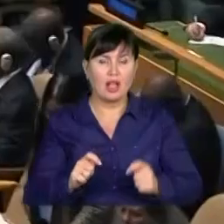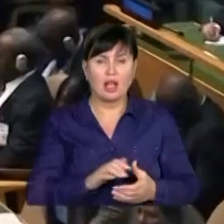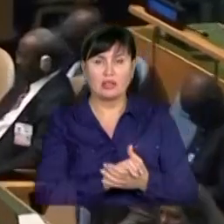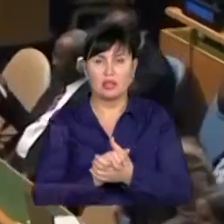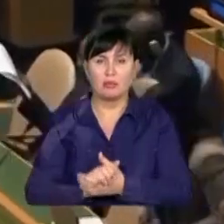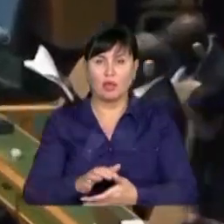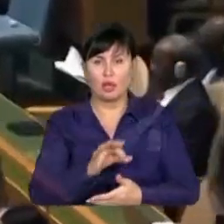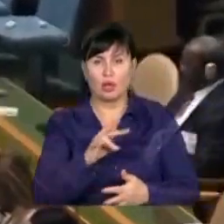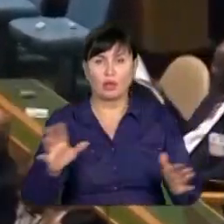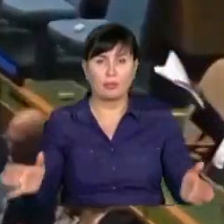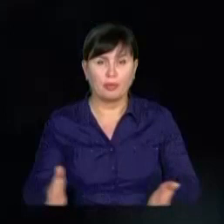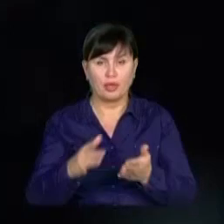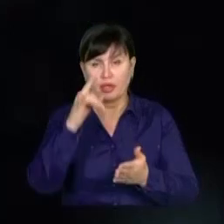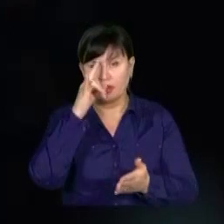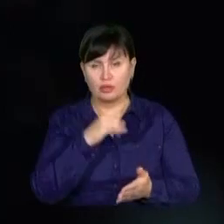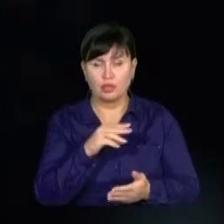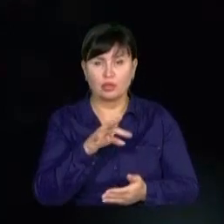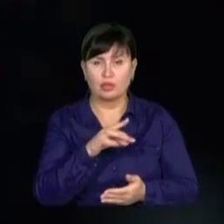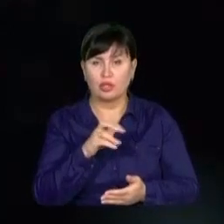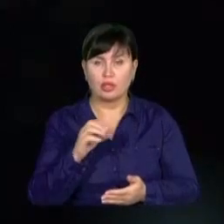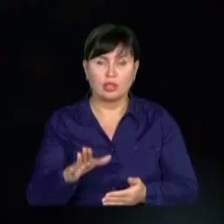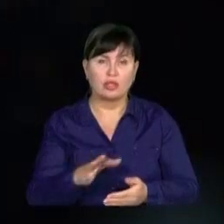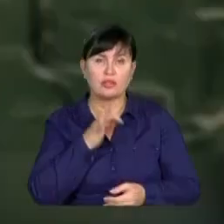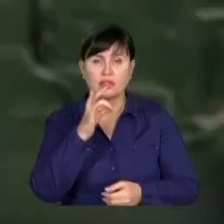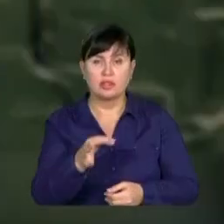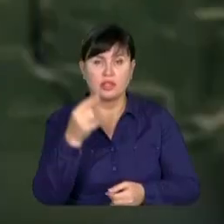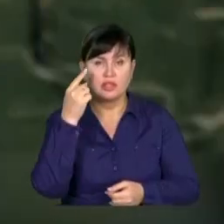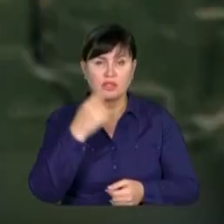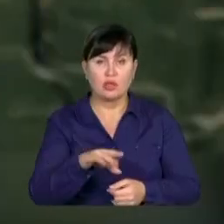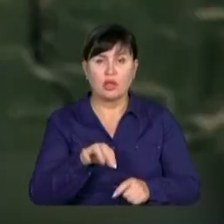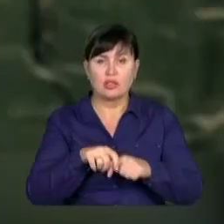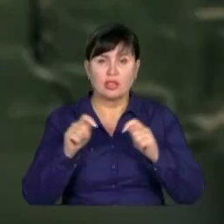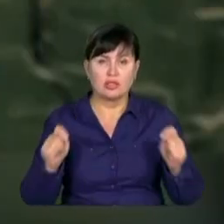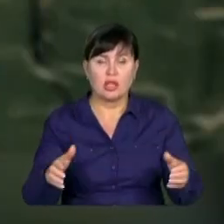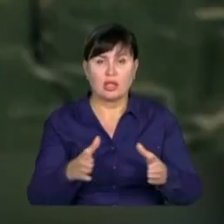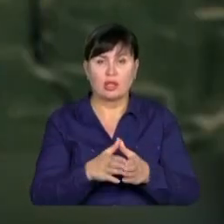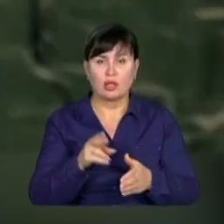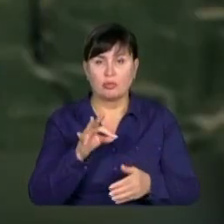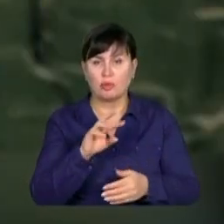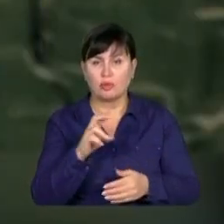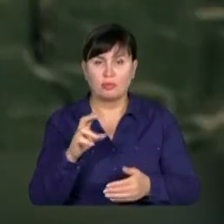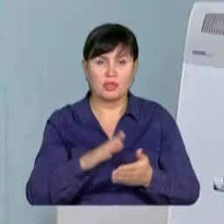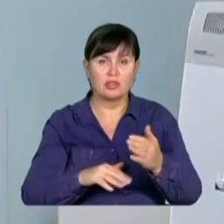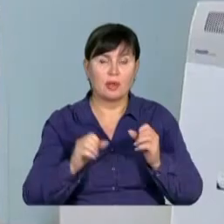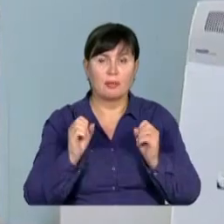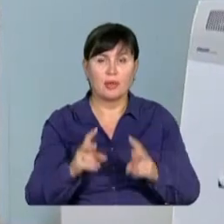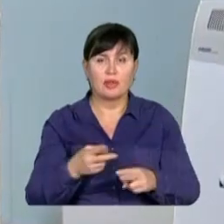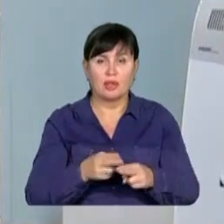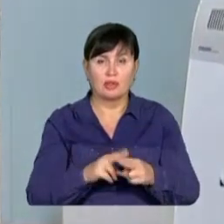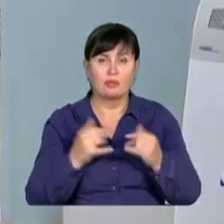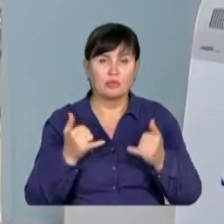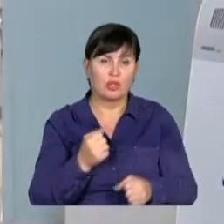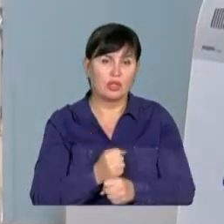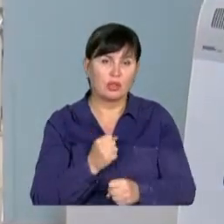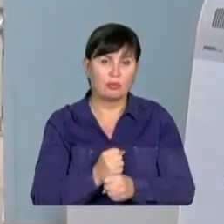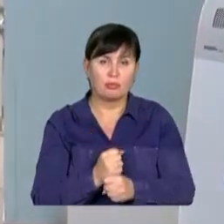ООН подняла президент Казахстана Касым-Жомарт Токаев. Он выдвинул инициативу о создании агентства по биологической безопасности. Над этим сейчас